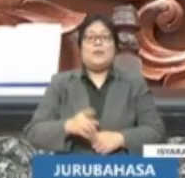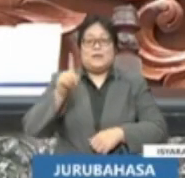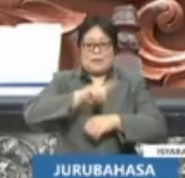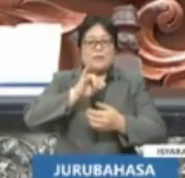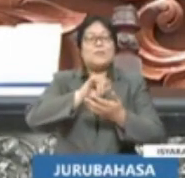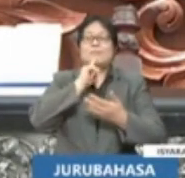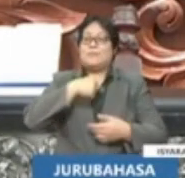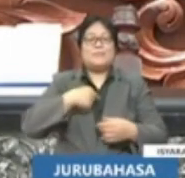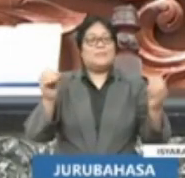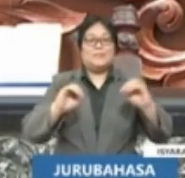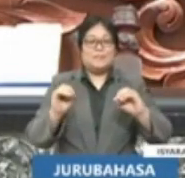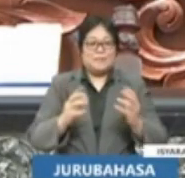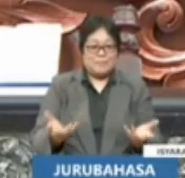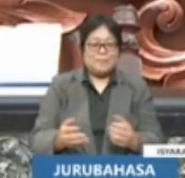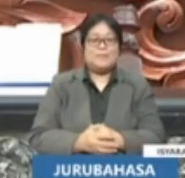pun tak ada.